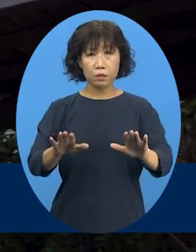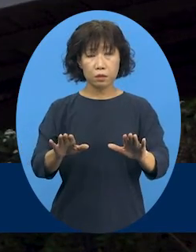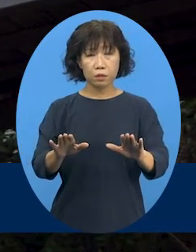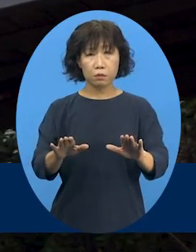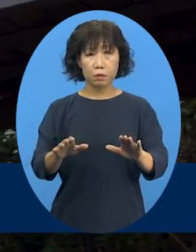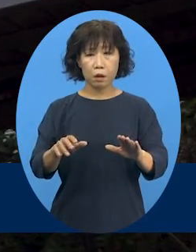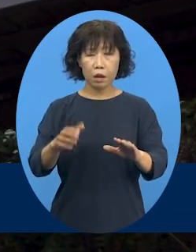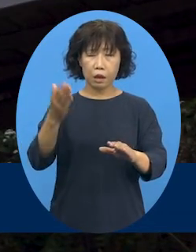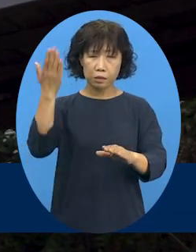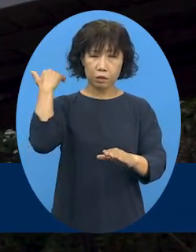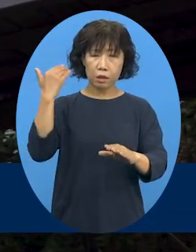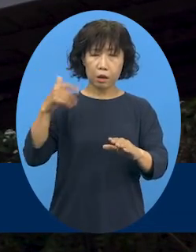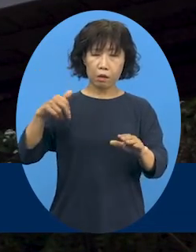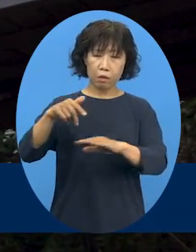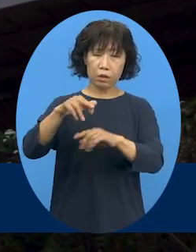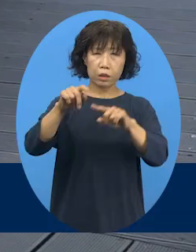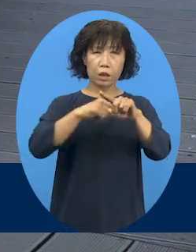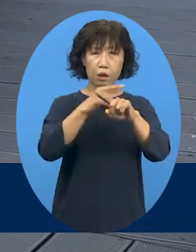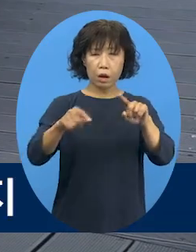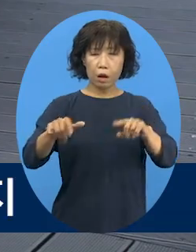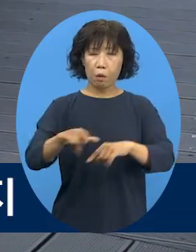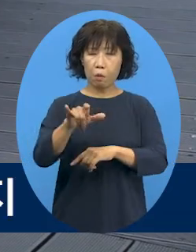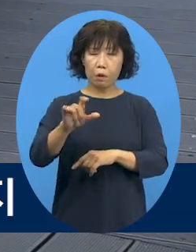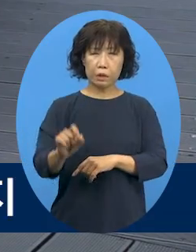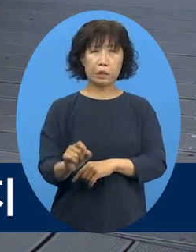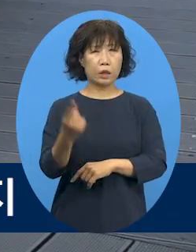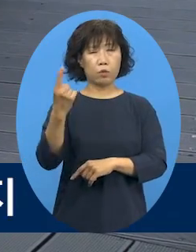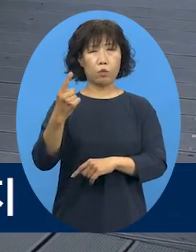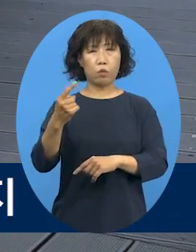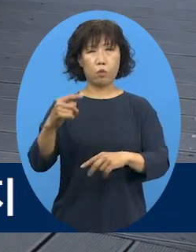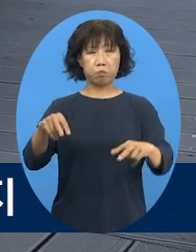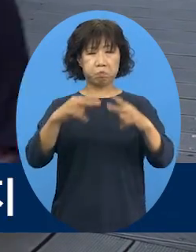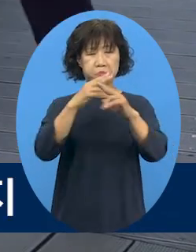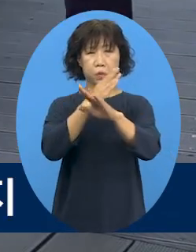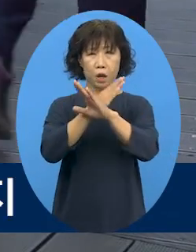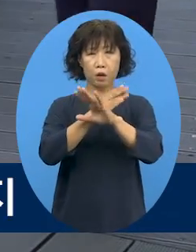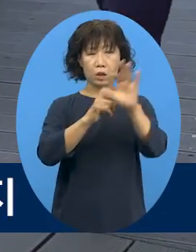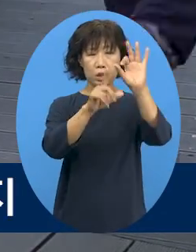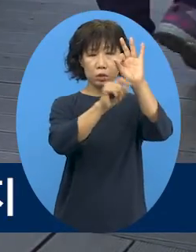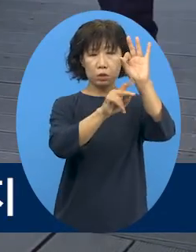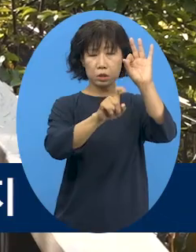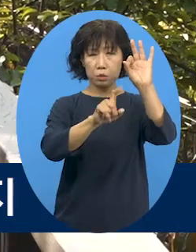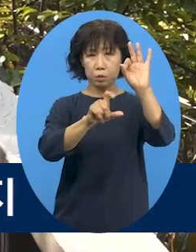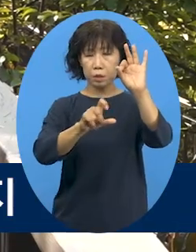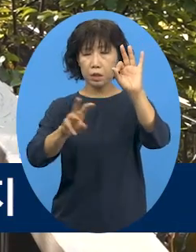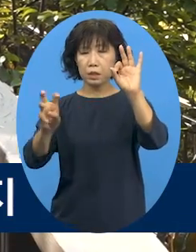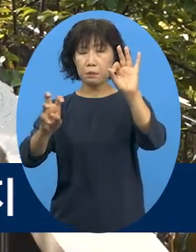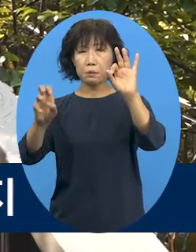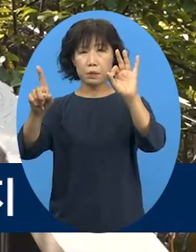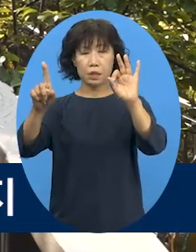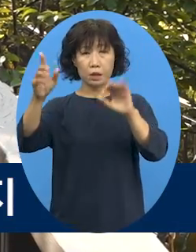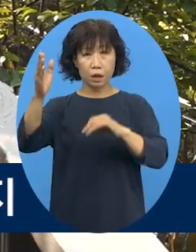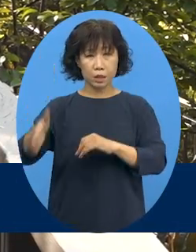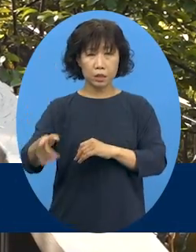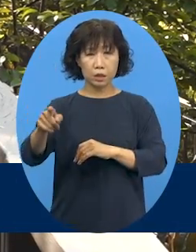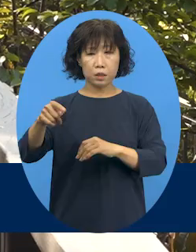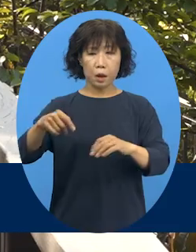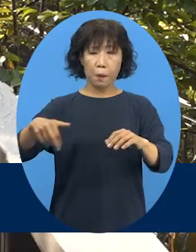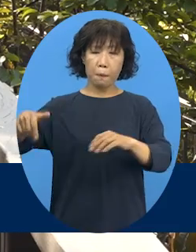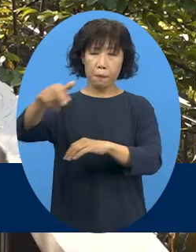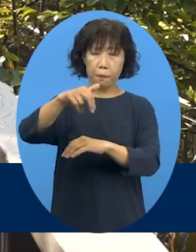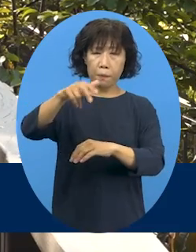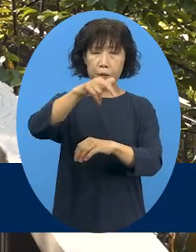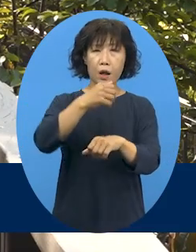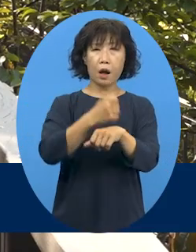양가의 배봉산 에서 진행하던 걷기대회가 올해는 코나 입으로 인해 비대면 으로 10월 15일부터 31일까지 배봉산